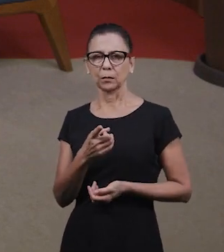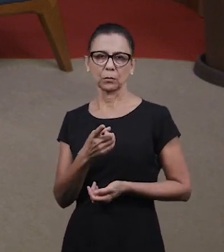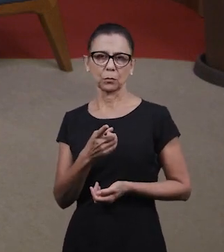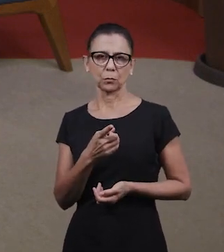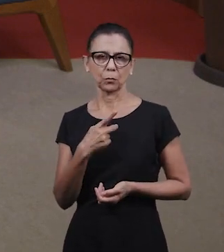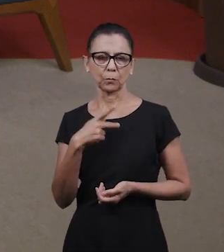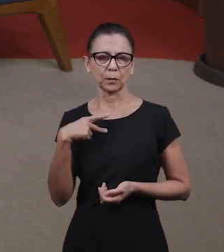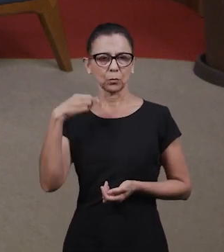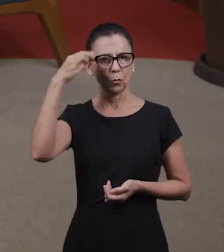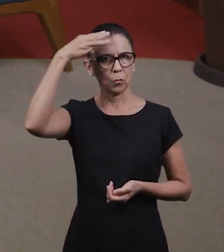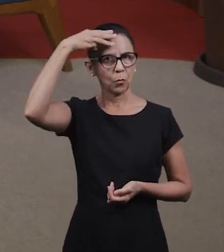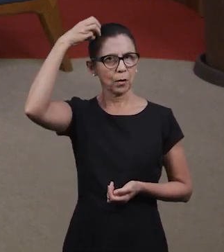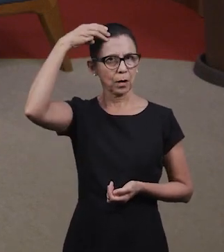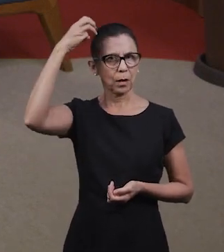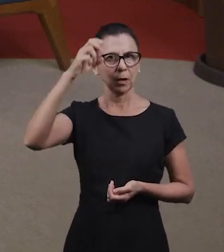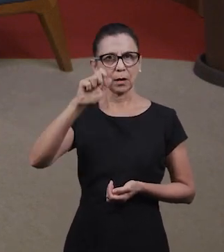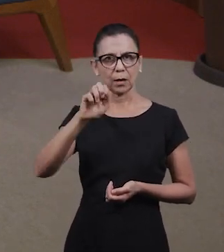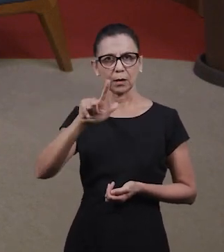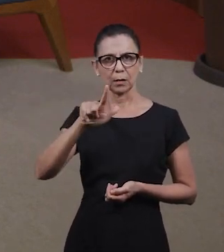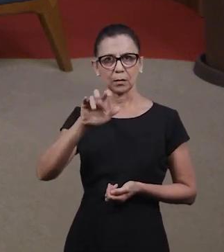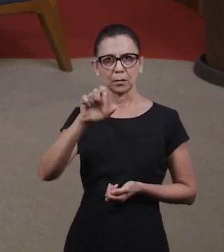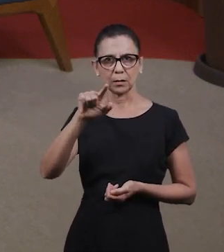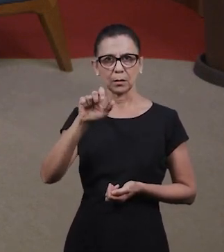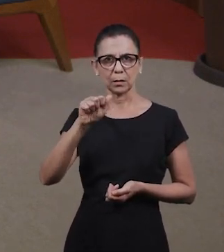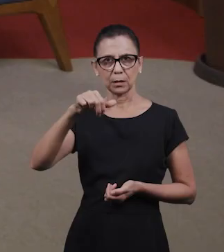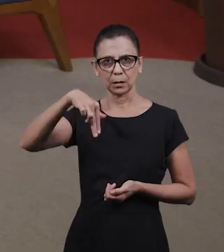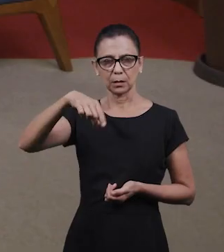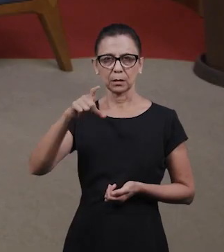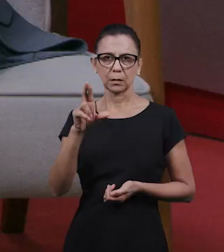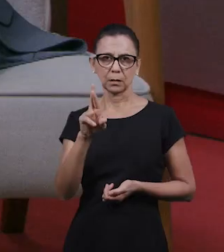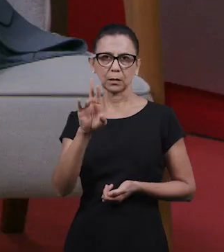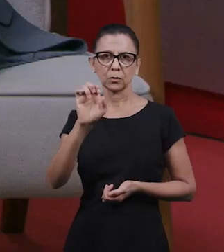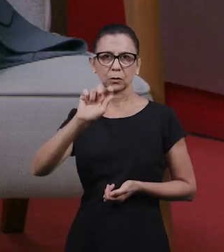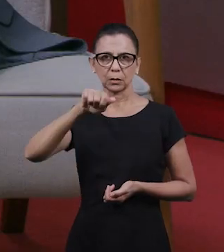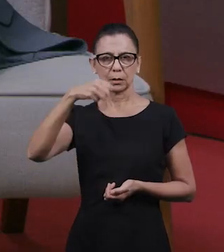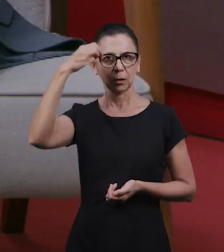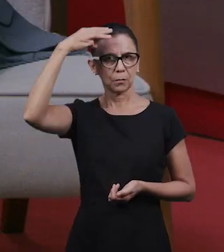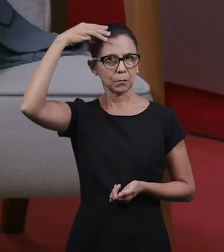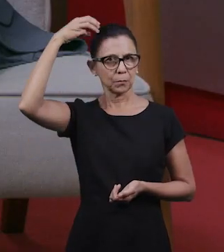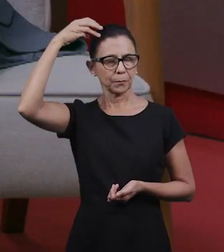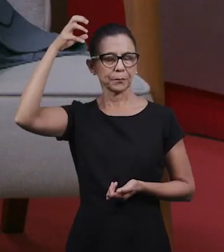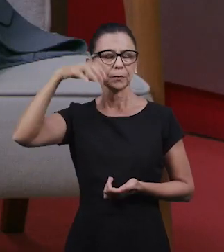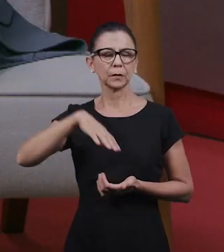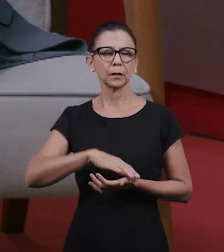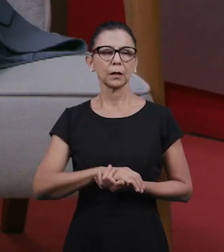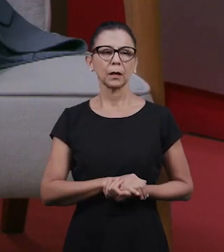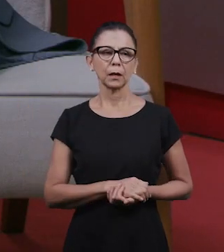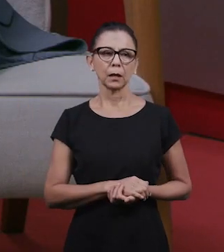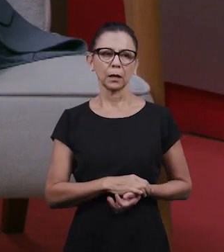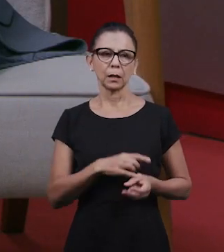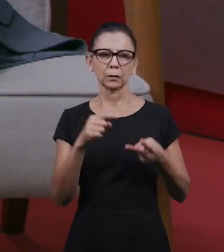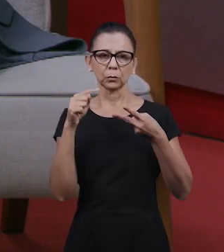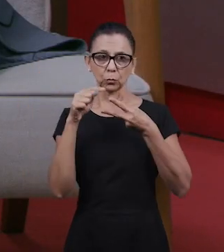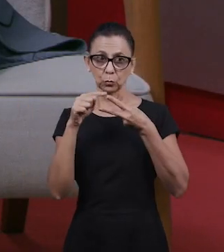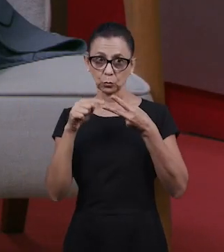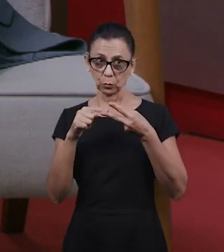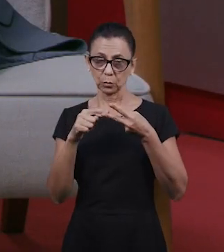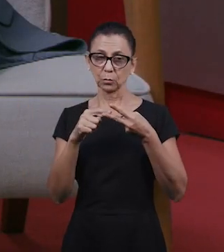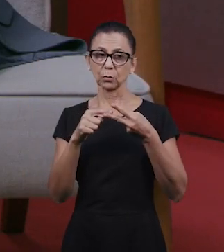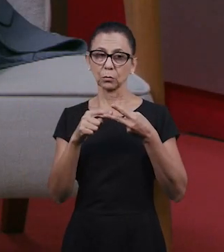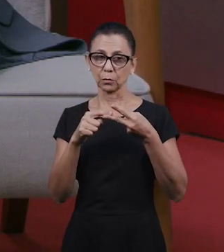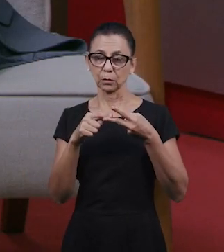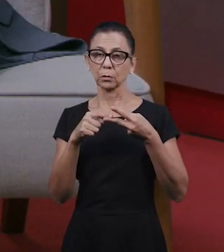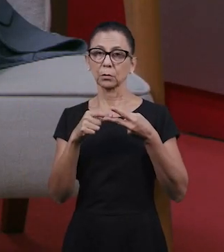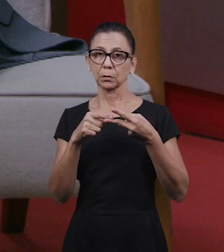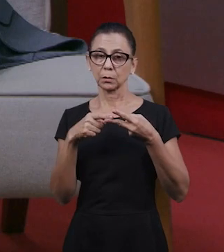abordons ici souvent, le Seigneur nous enseigne, c'est l'aspect historique, qui est très bon, n'est-ce pas? Il n'y a pas de problème.